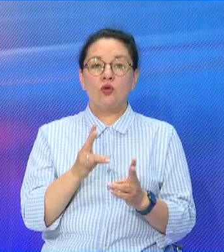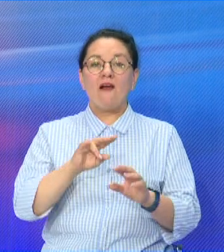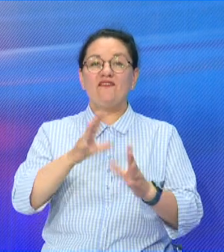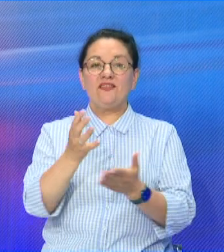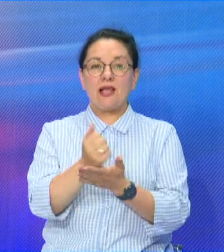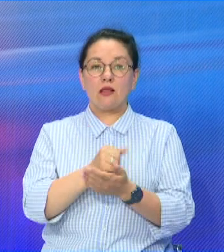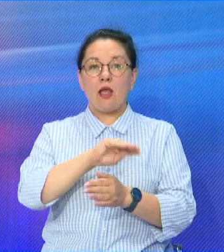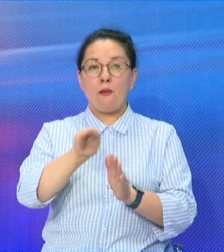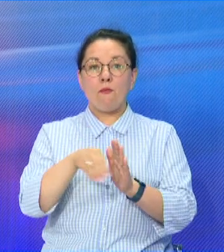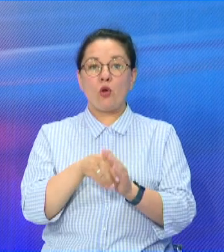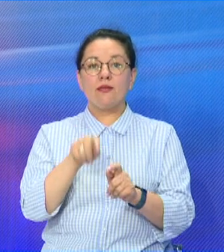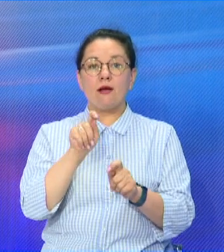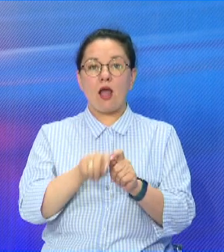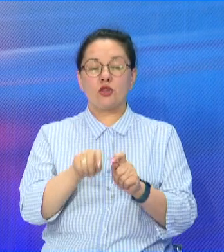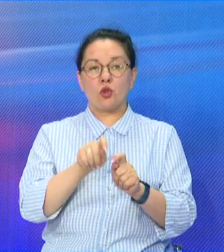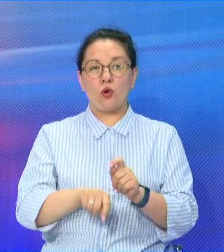контроль